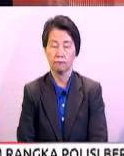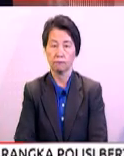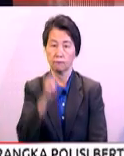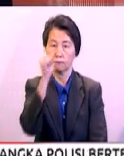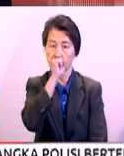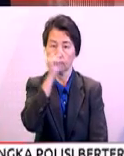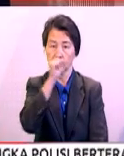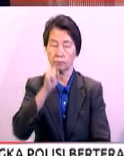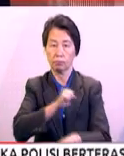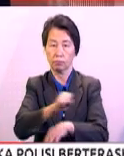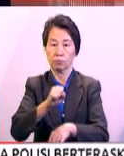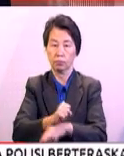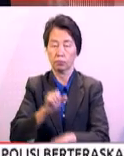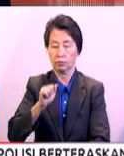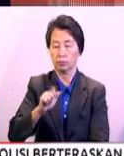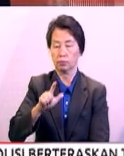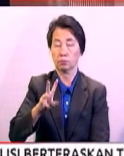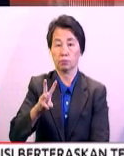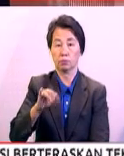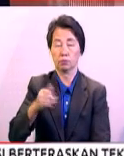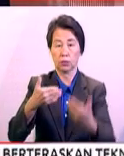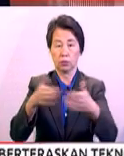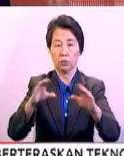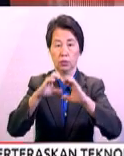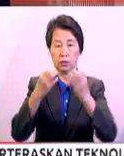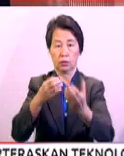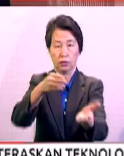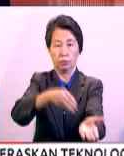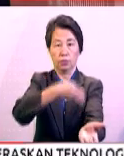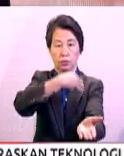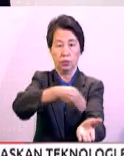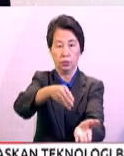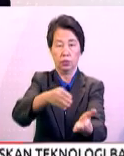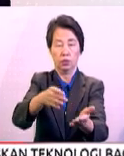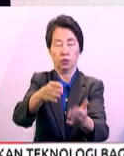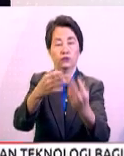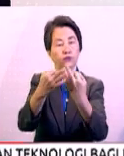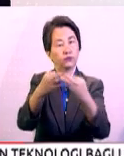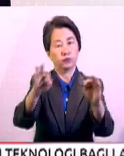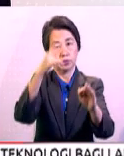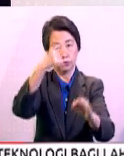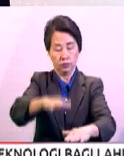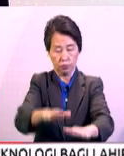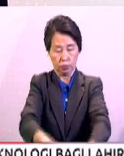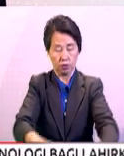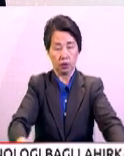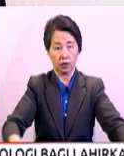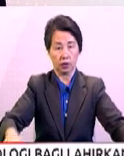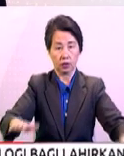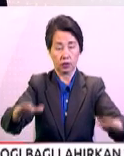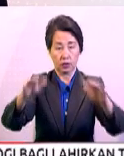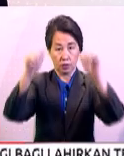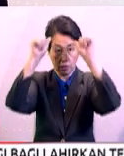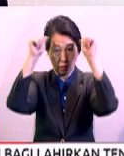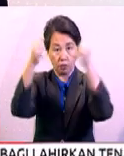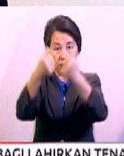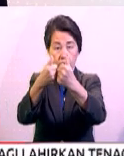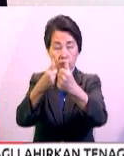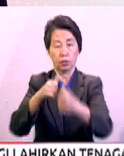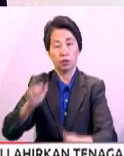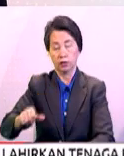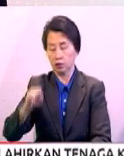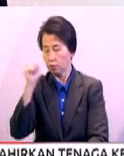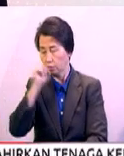Penyanyi dari Singapura, Awi Rafael, kini membuka kelas muzik secara percuma kepada kanak-kanak autisma. Ya, manakala penyanyi Afad and